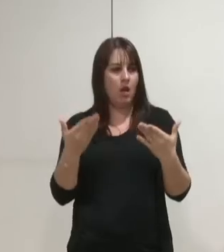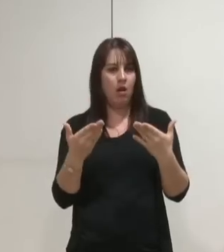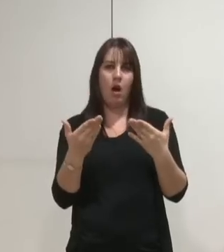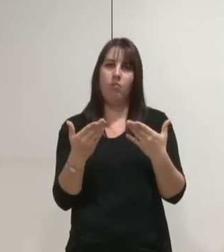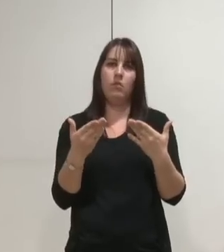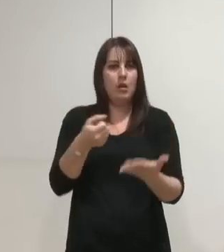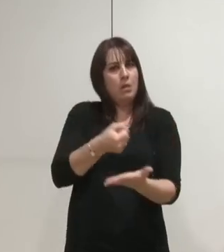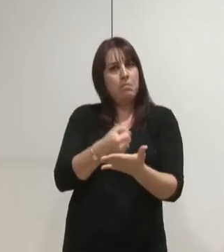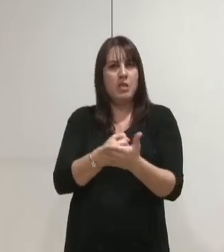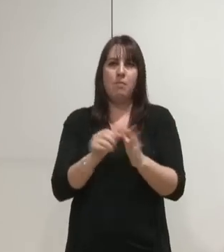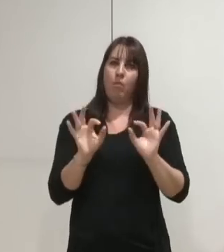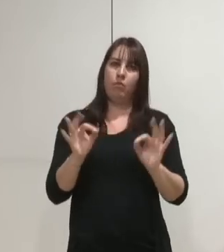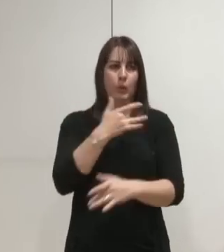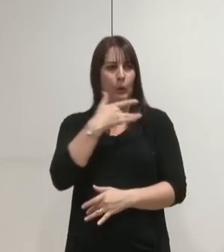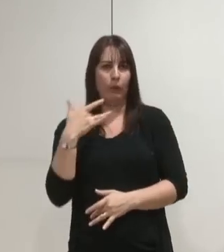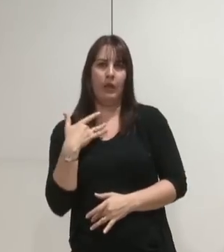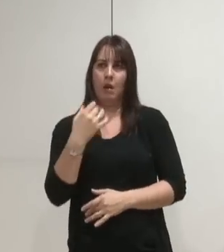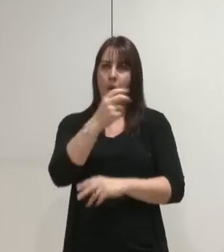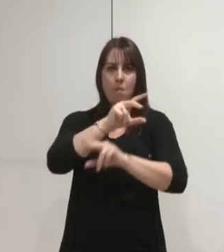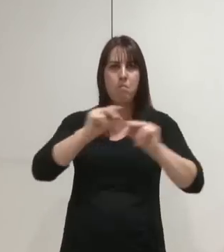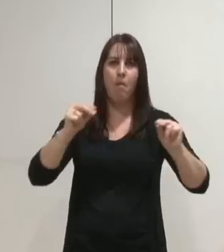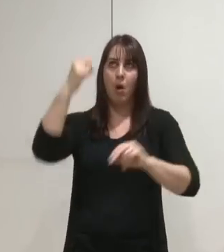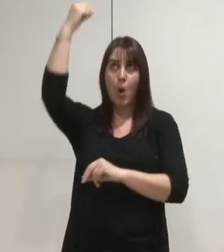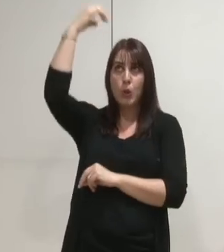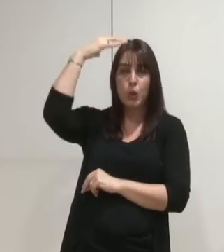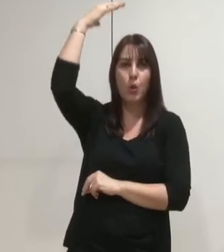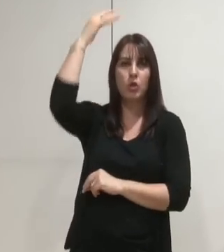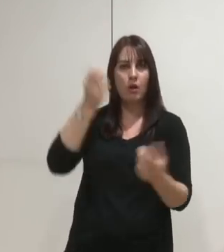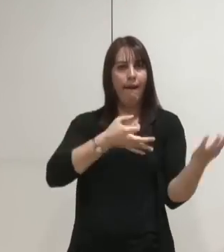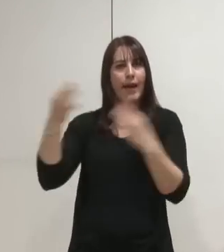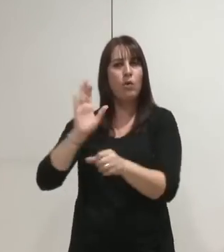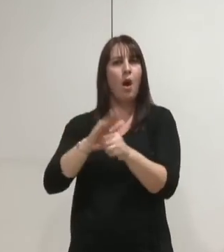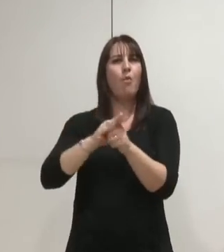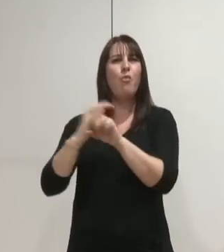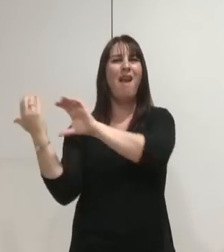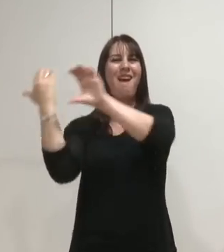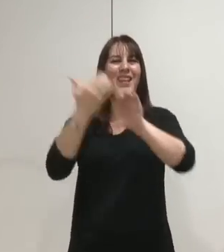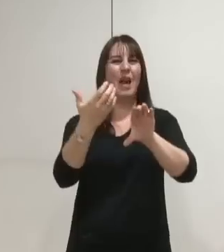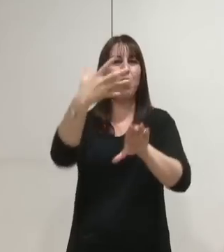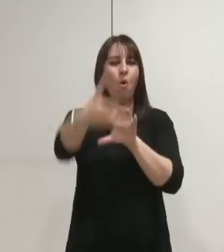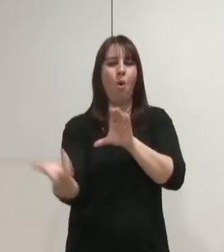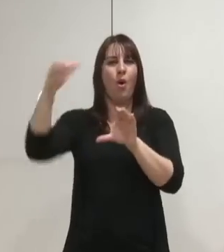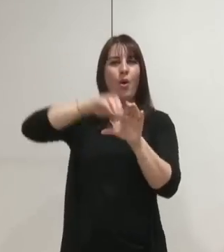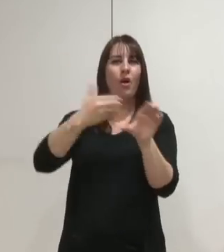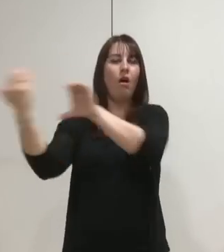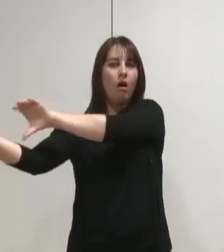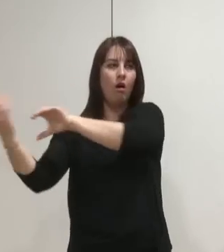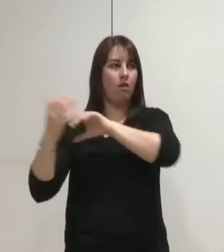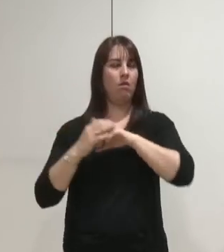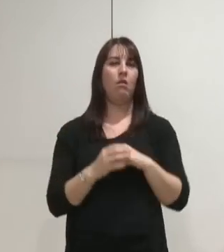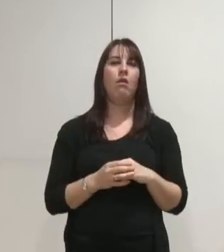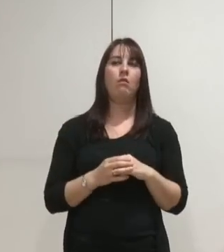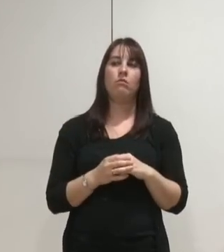brité notamment l'accès à des douches et au ramassage régulier des ordures grâce à cette mobilisation de la